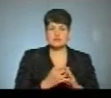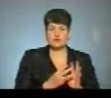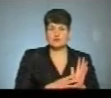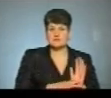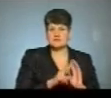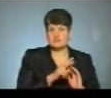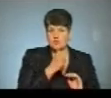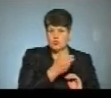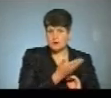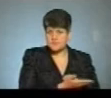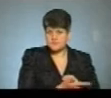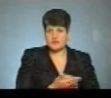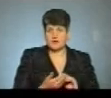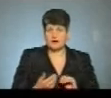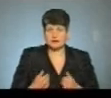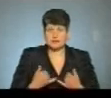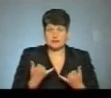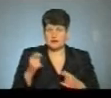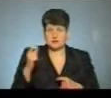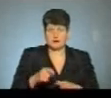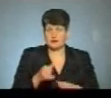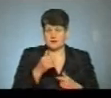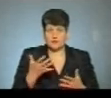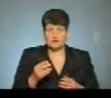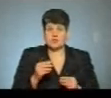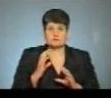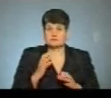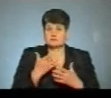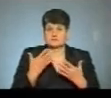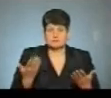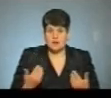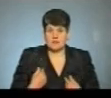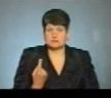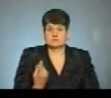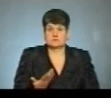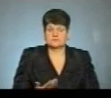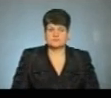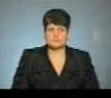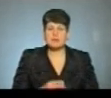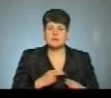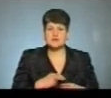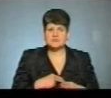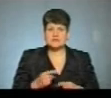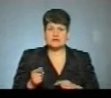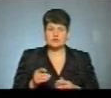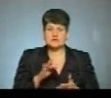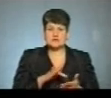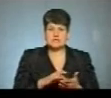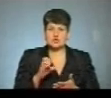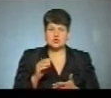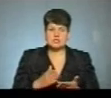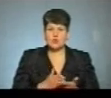не 80. Та й зараз не може приїхати, бо немає чим. А я одна. Працівниця Тернопільського центру соціального